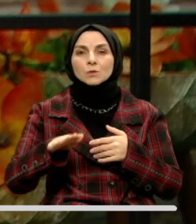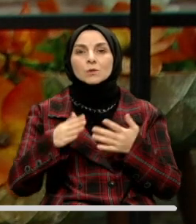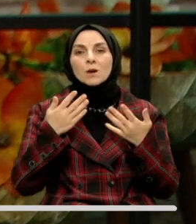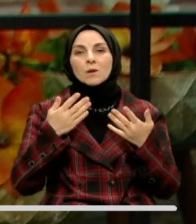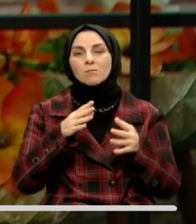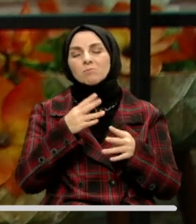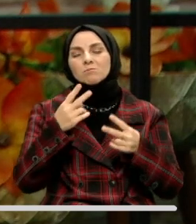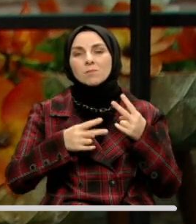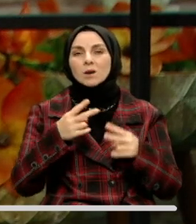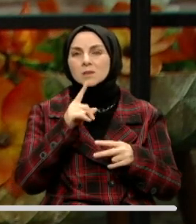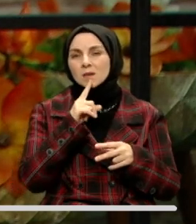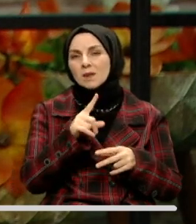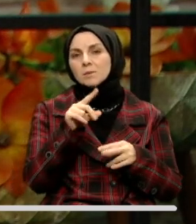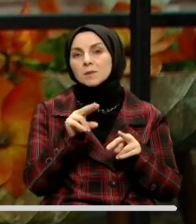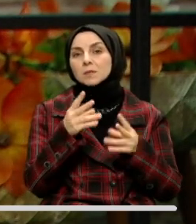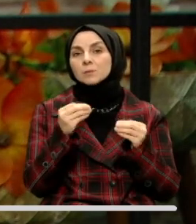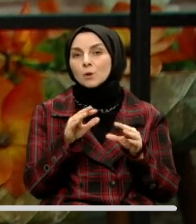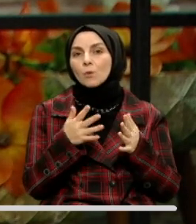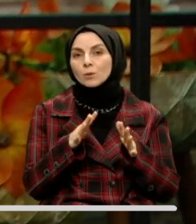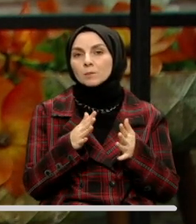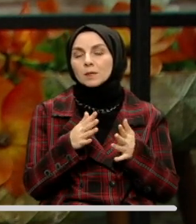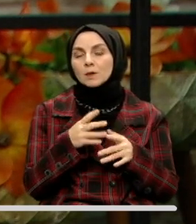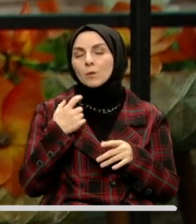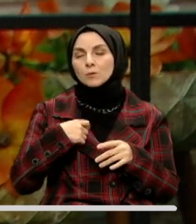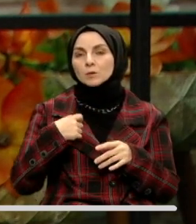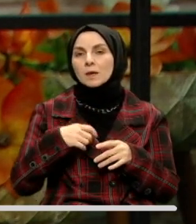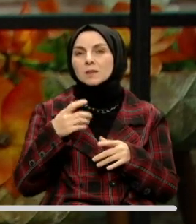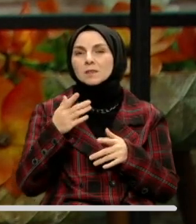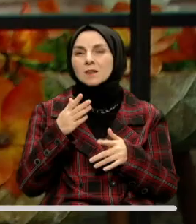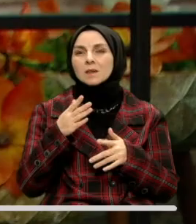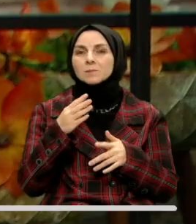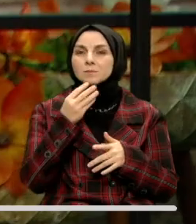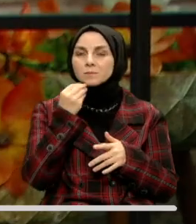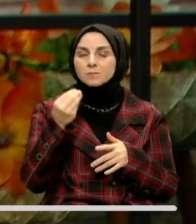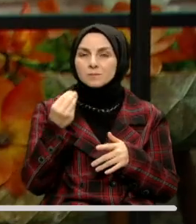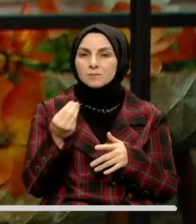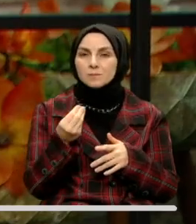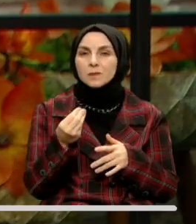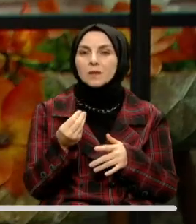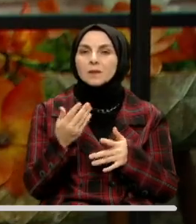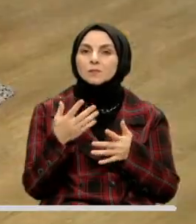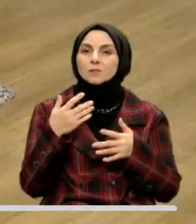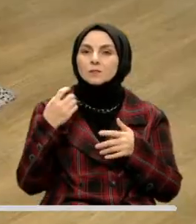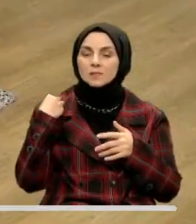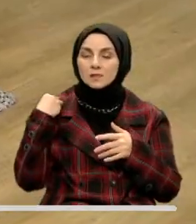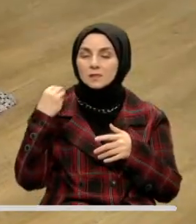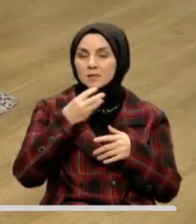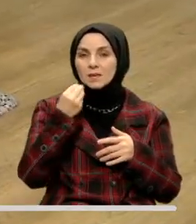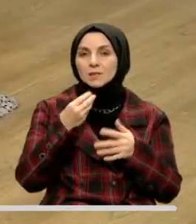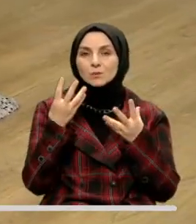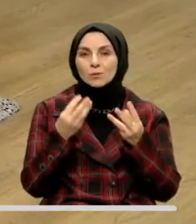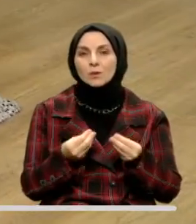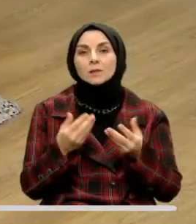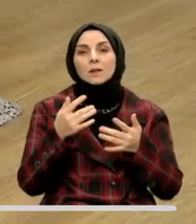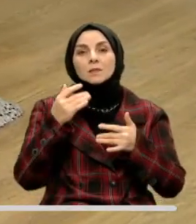dokunabiliyor. Emir telakki de edebiliyorlar. Özellikle ergenlik döneminde beynin sağ ön lobu çalışıyor. Zevk merkezi,